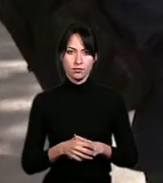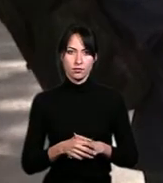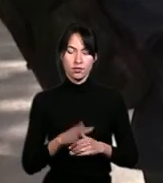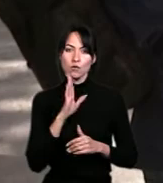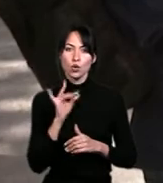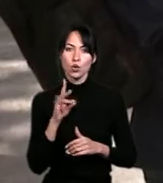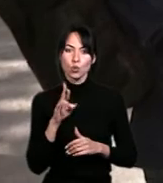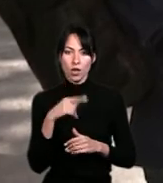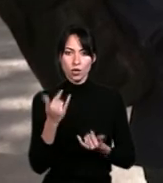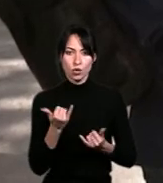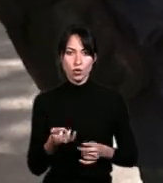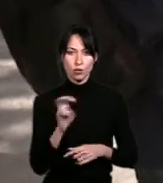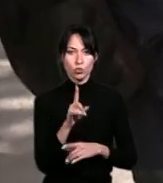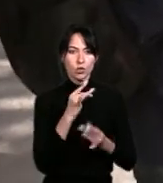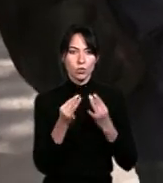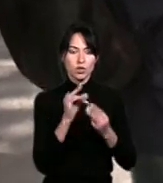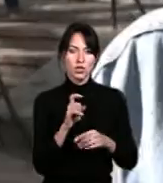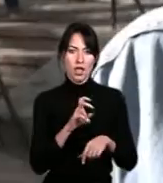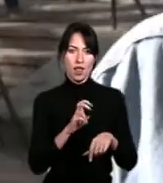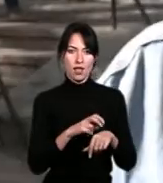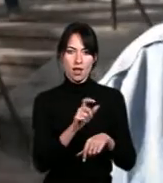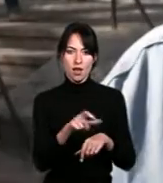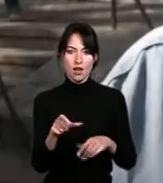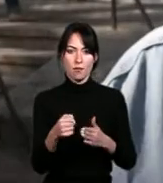Юлія каже, сьогодні прийшла, щоб поспілкуватися з лікарями.